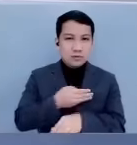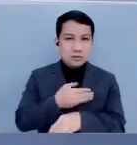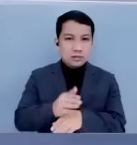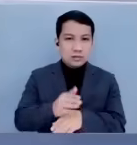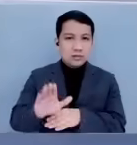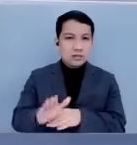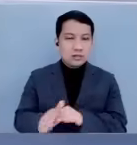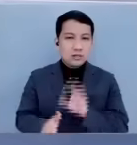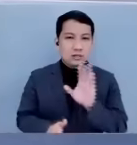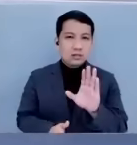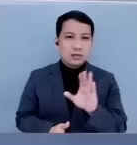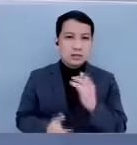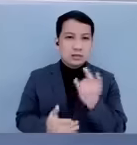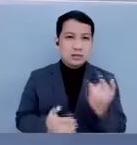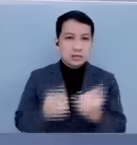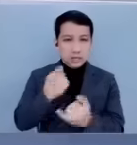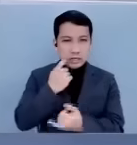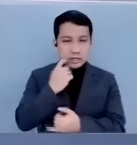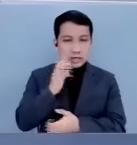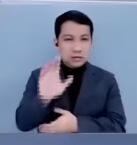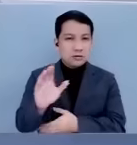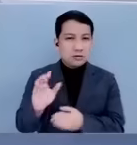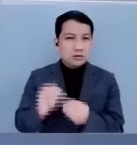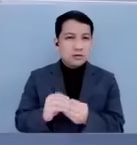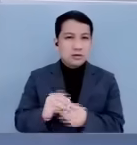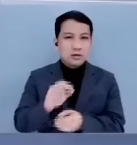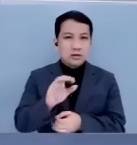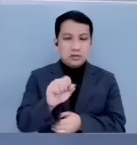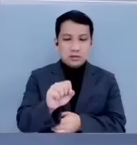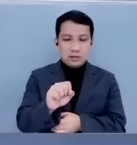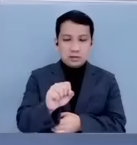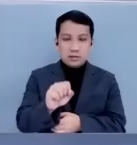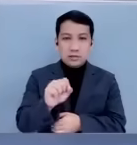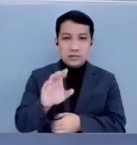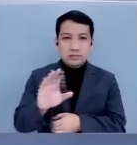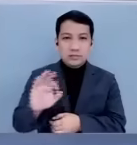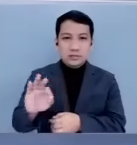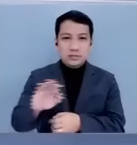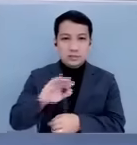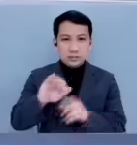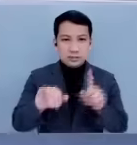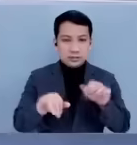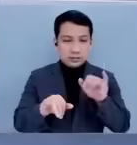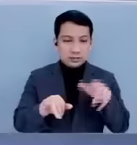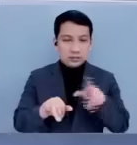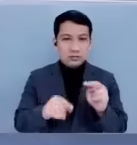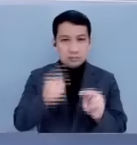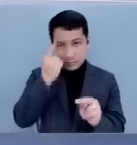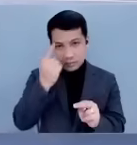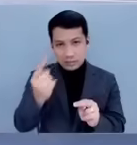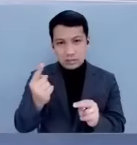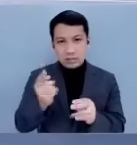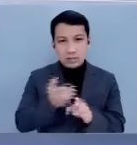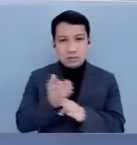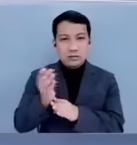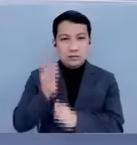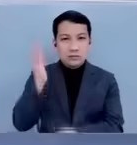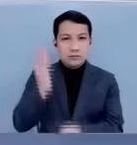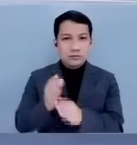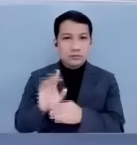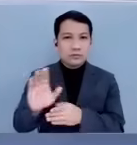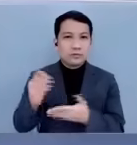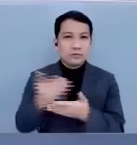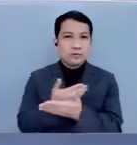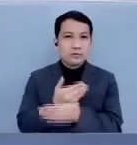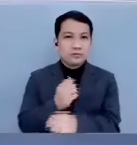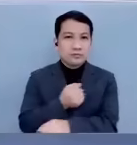press launch kanina. Habang ang SB19 member na si Justine, soloist na, director pa sa kanyang debut single.